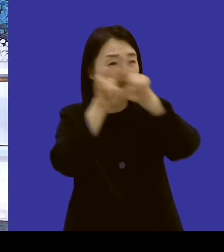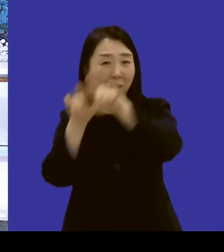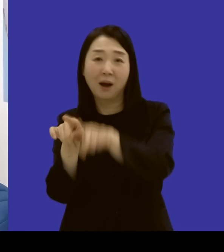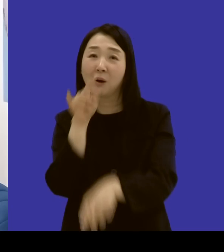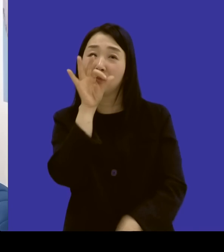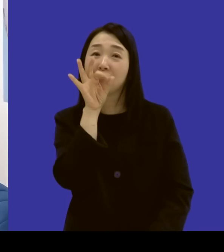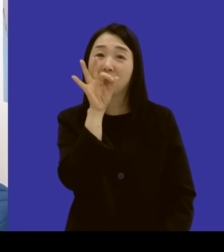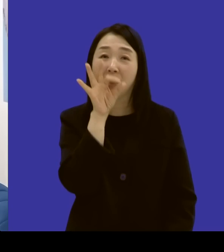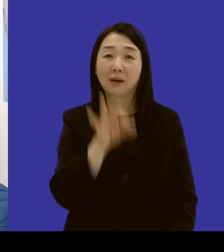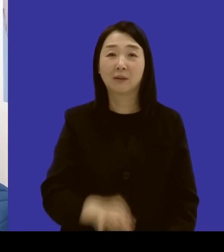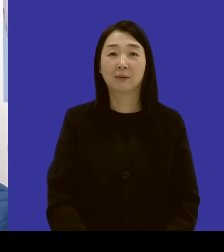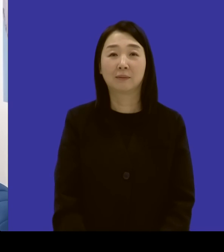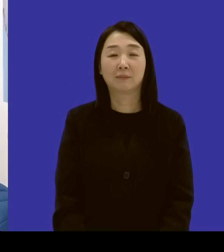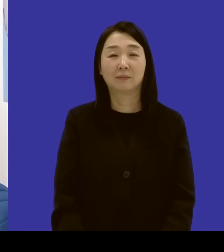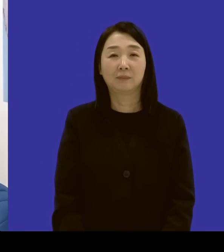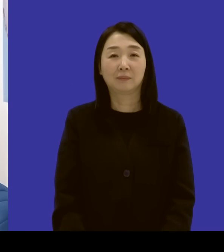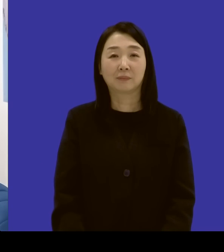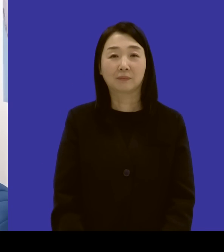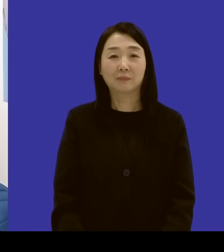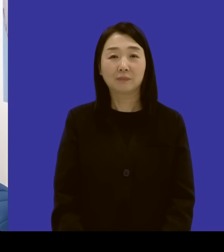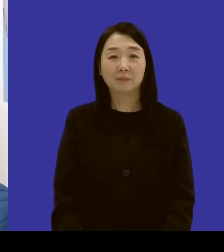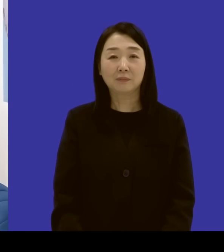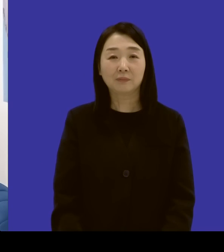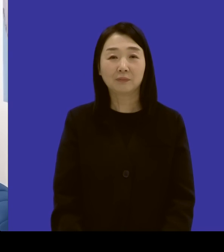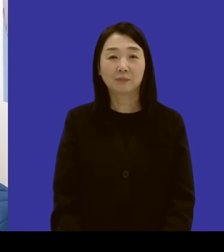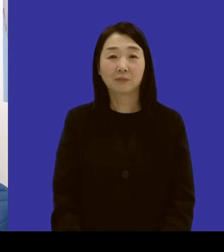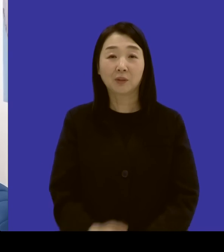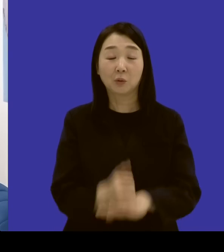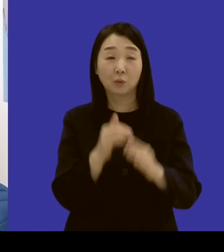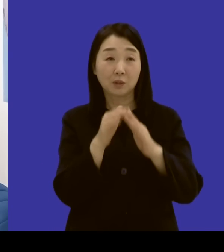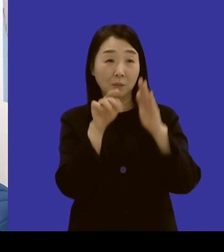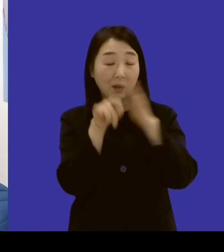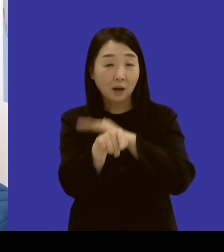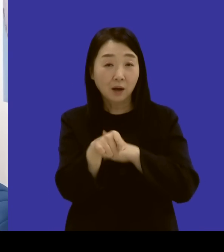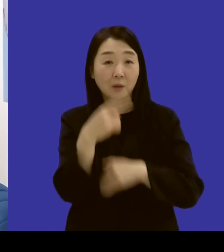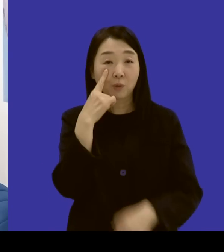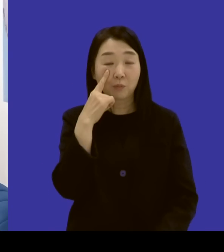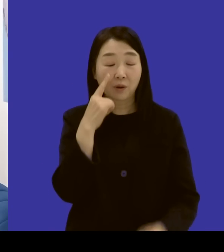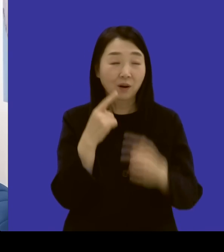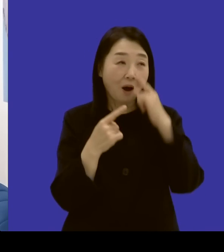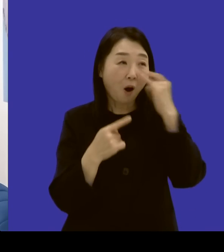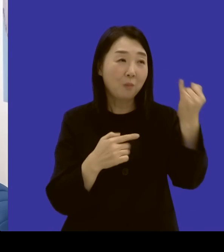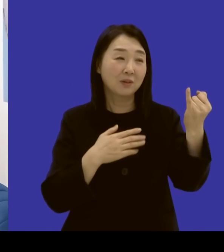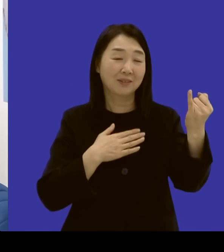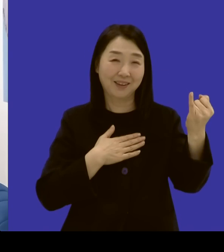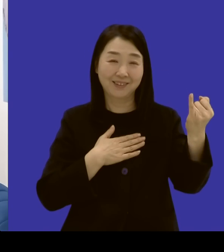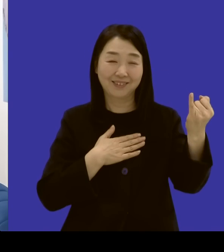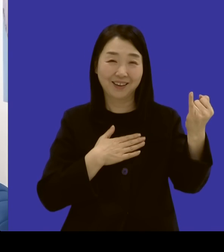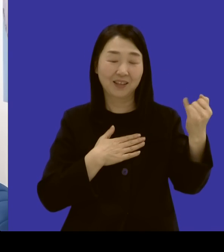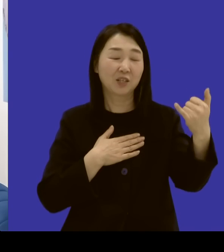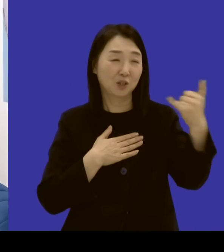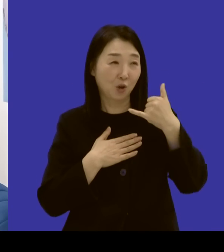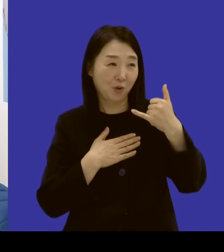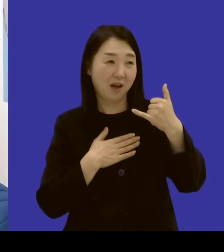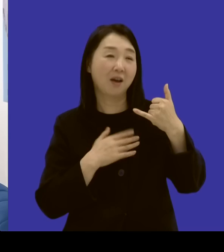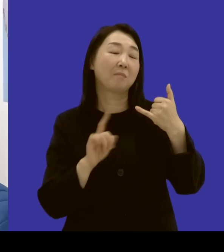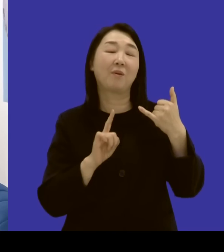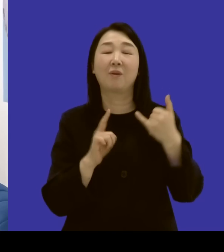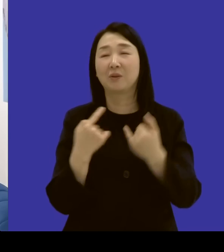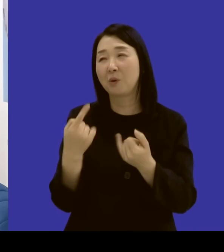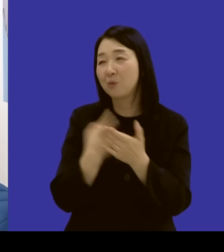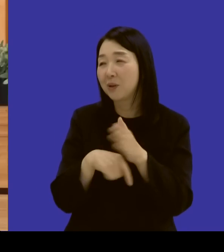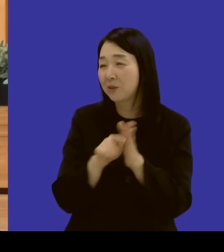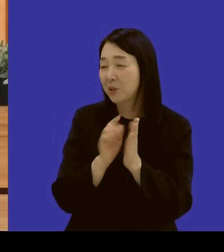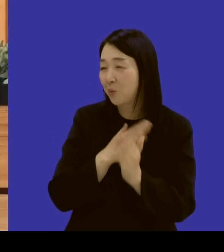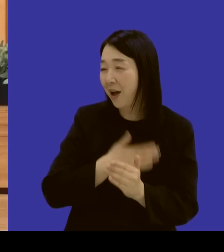아니었고 그래서 집에를 가보면 그리고 항상 어머니는 저한테 전화로 그냥 기도할게. 너 위해서